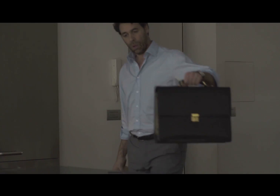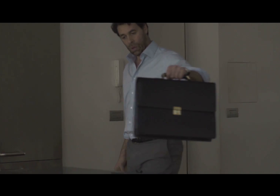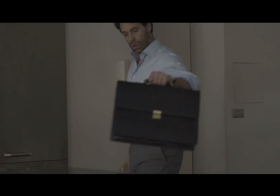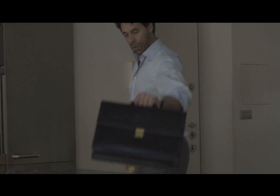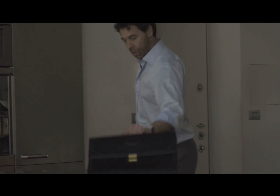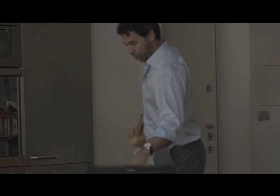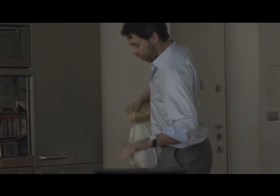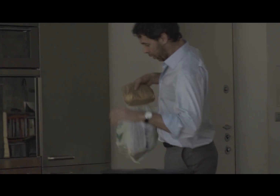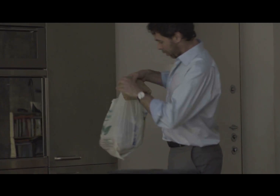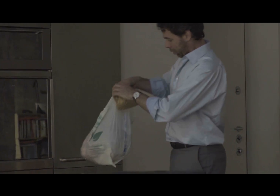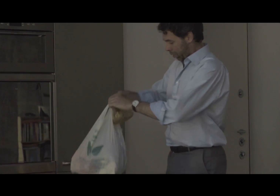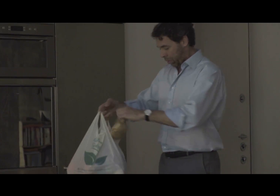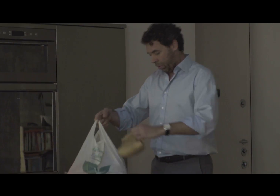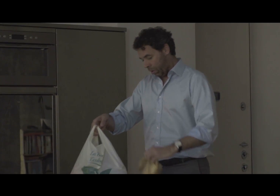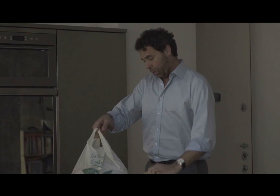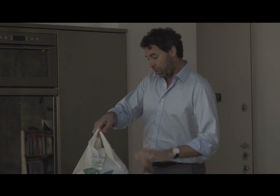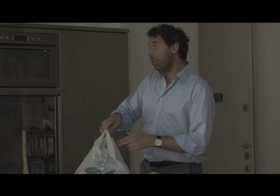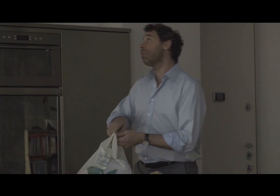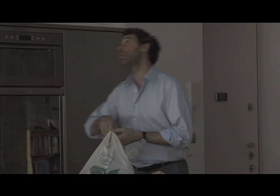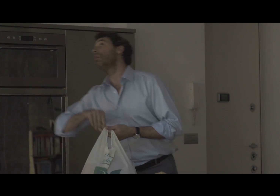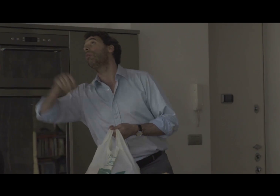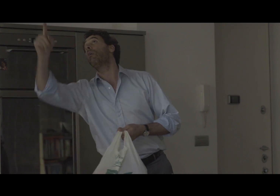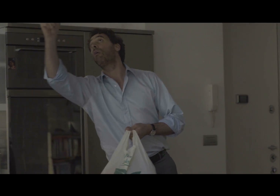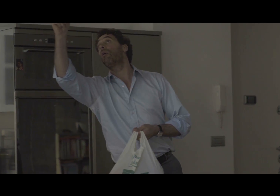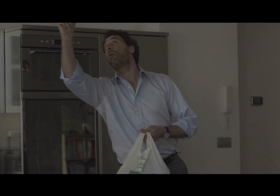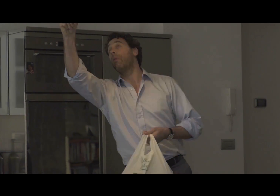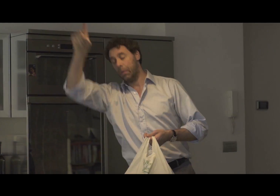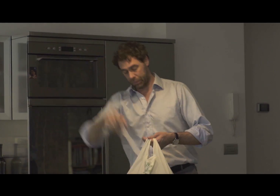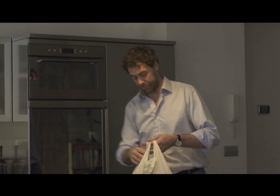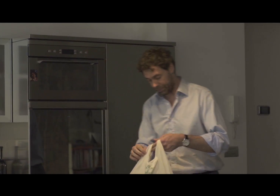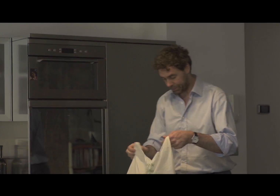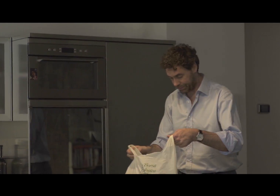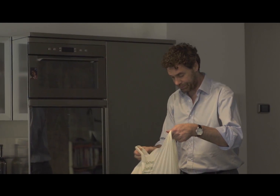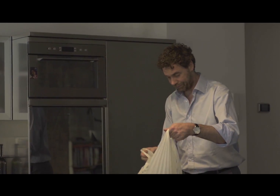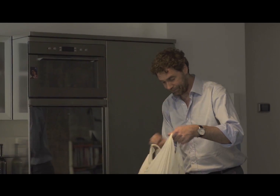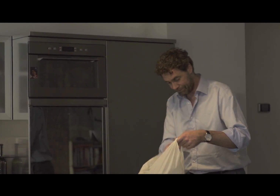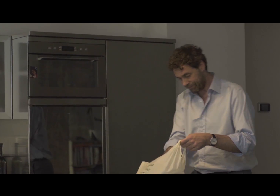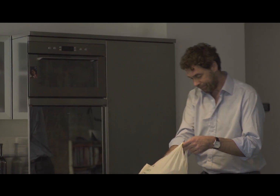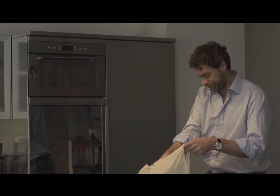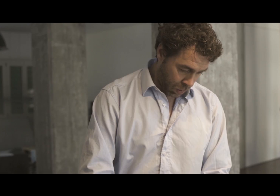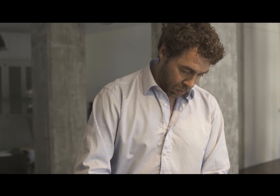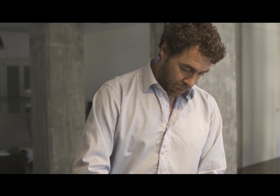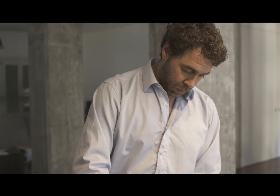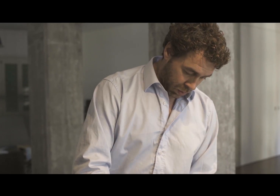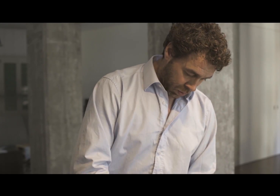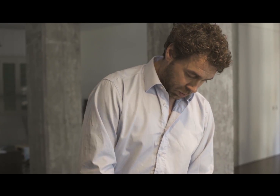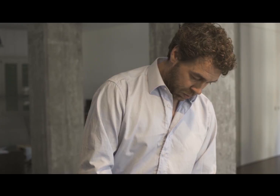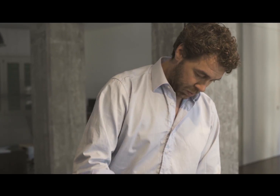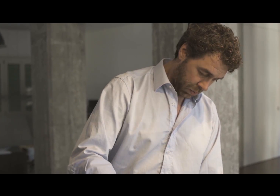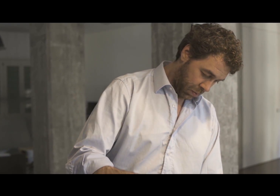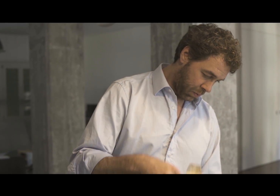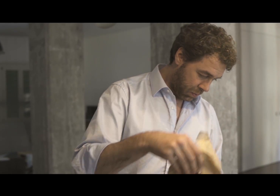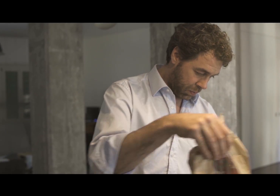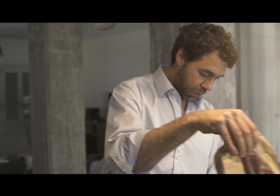Giovanni rientra a casa. Appoggia sul banco cucina la cartella e la busta della spesa. Accende la luce